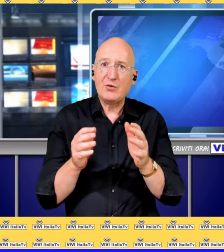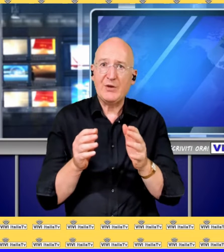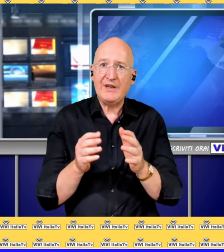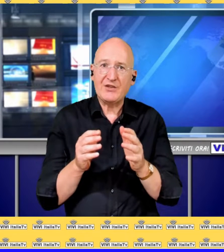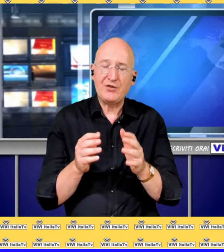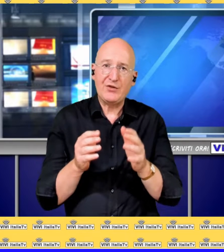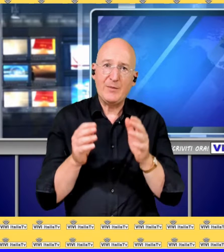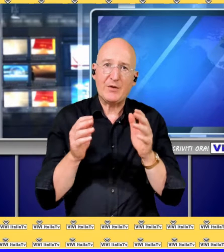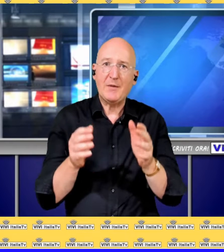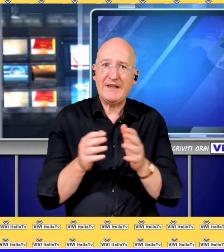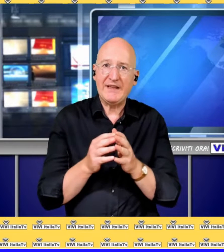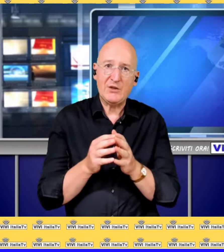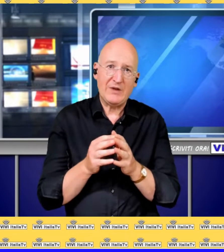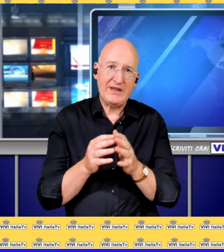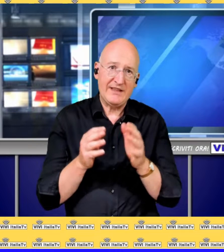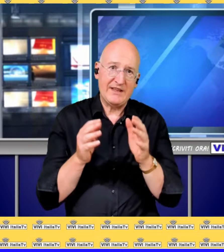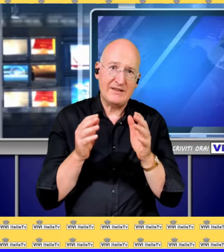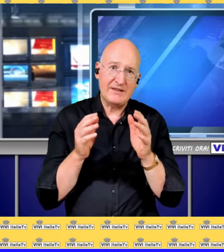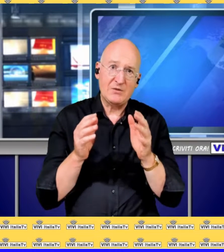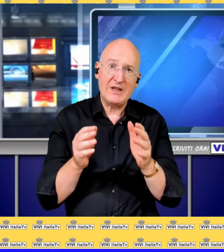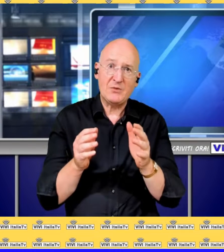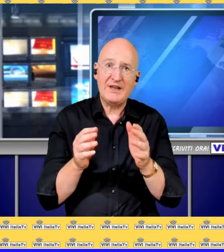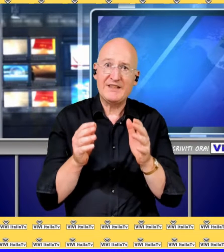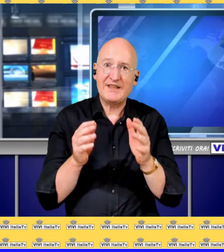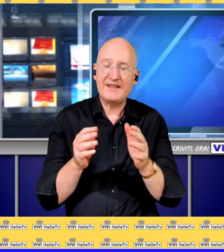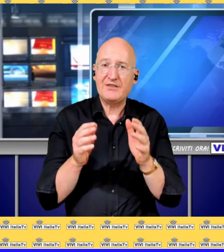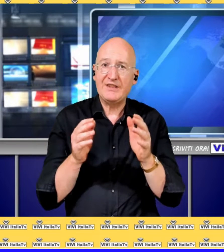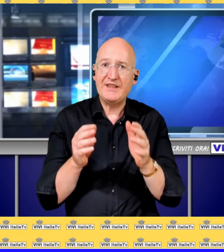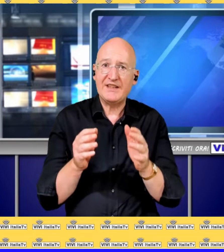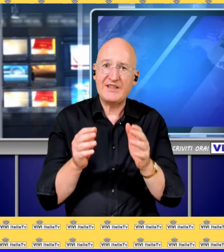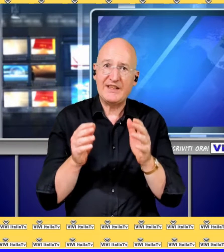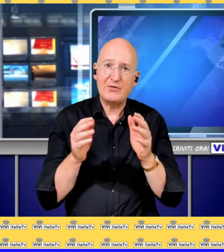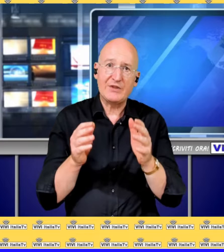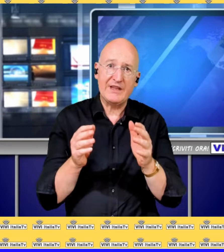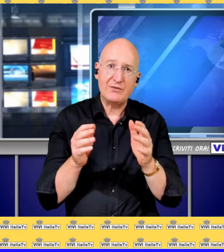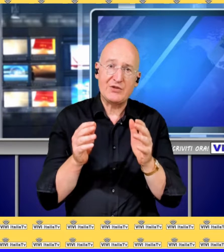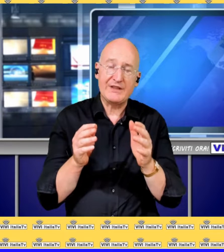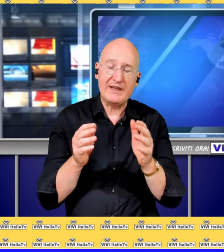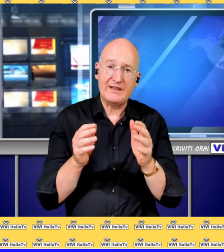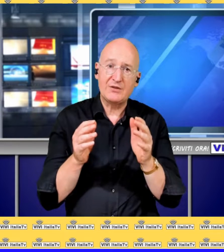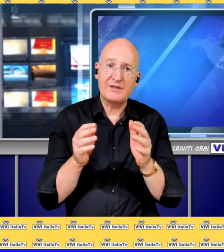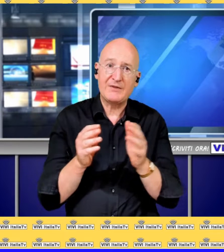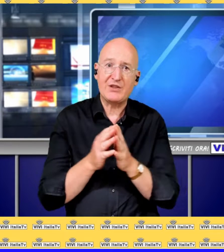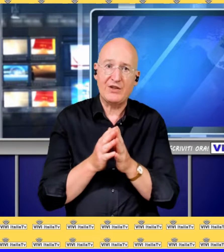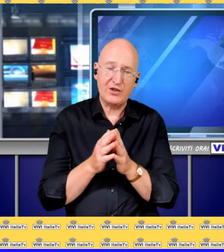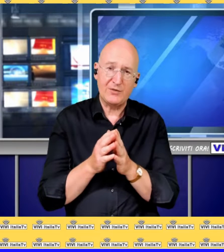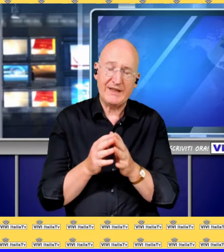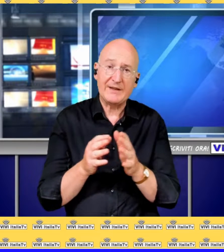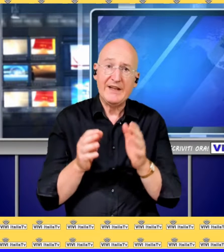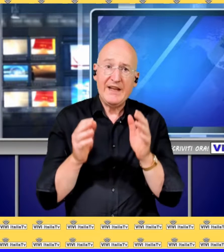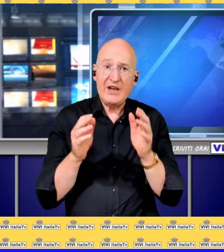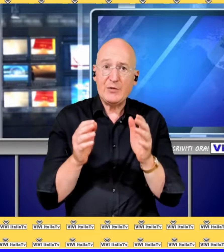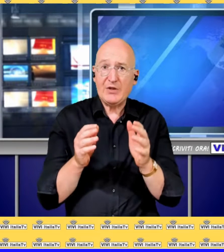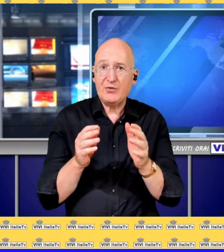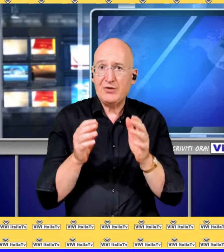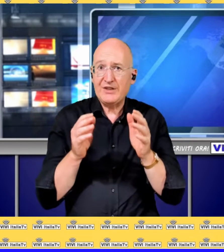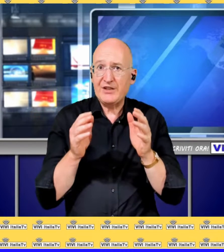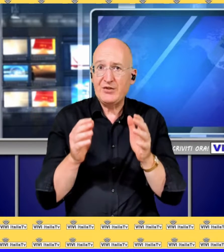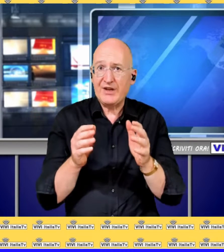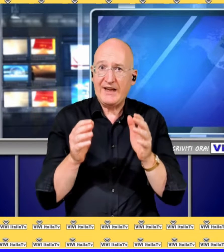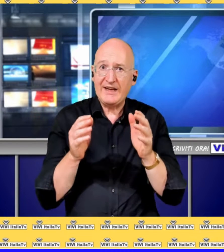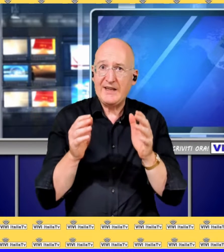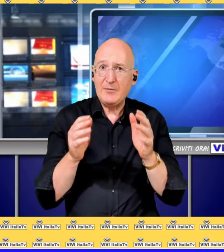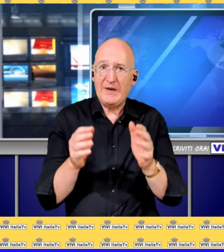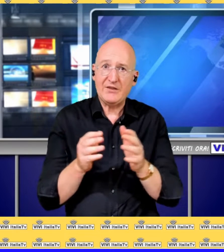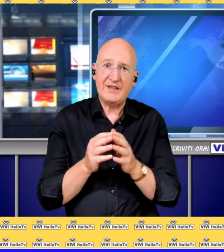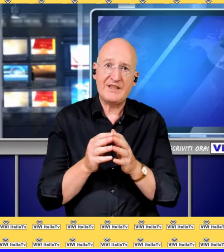supererà tutte quelle che sono le problematiche attuali della attuale generazione di energia da fissione atomica, e soprattutto